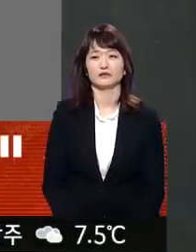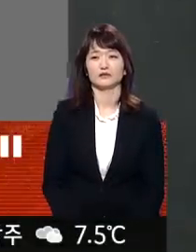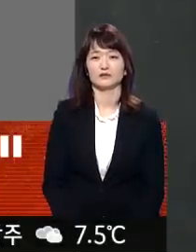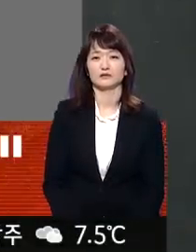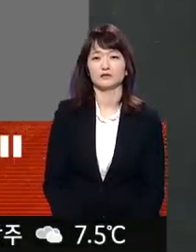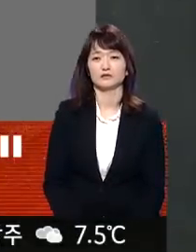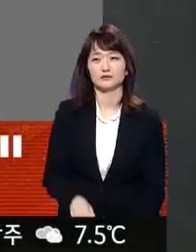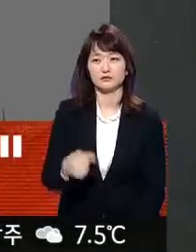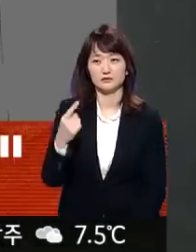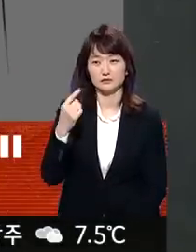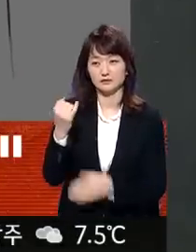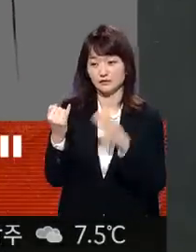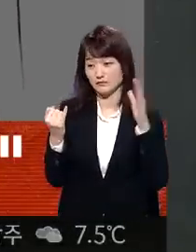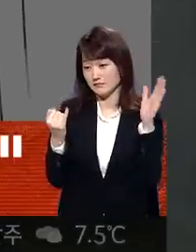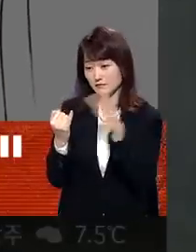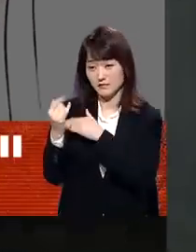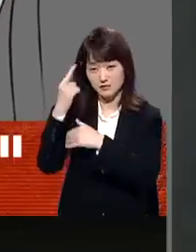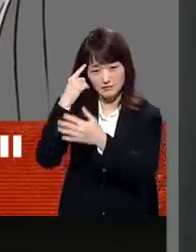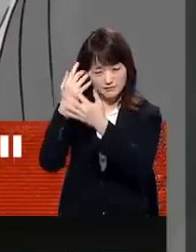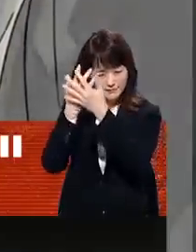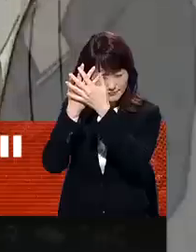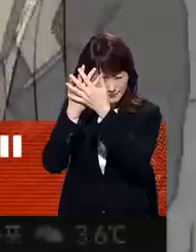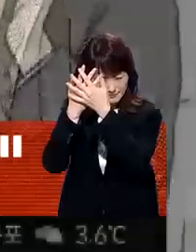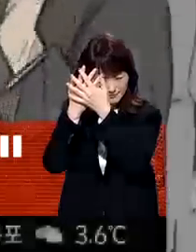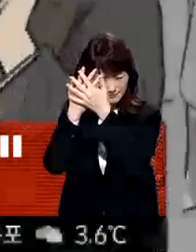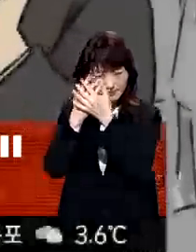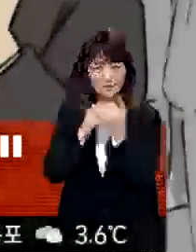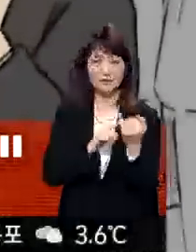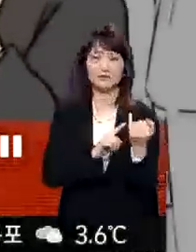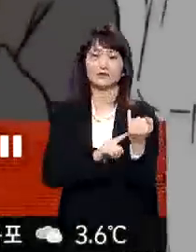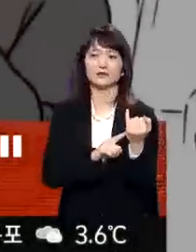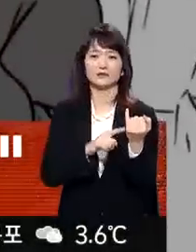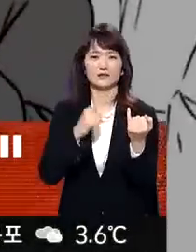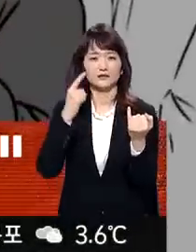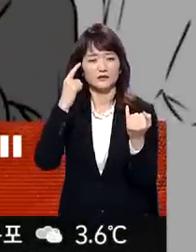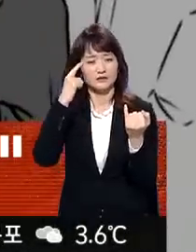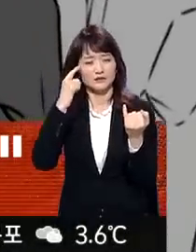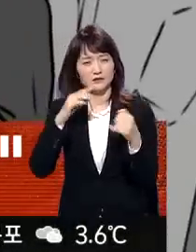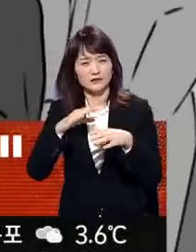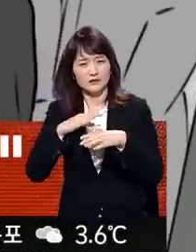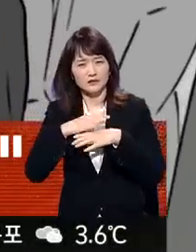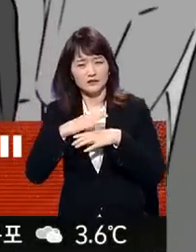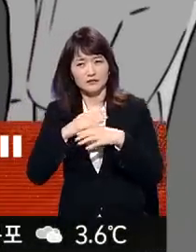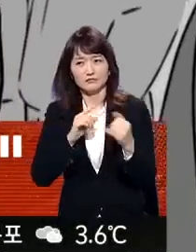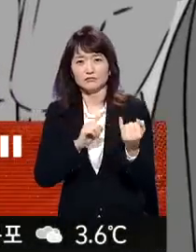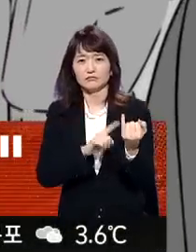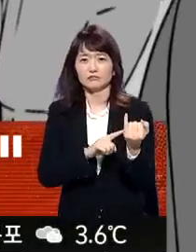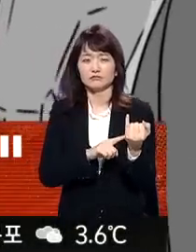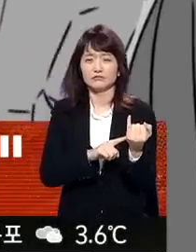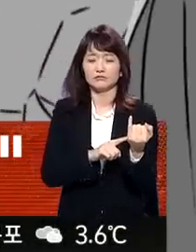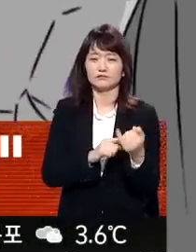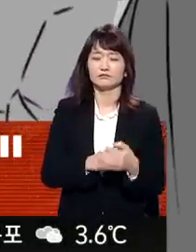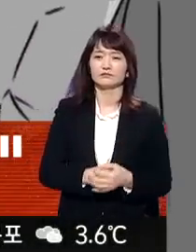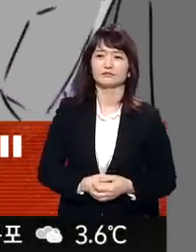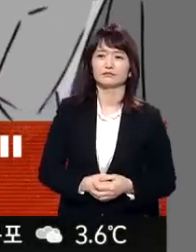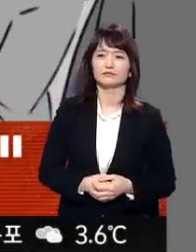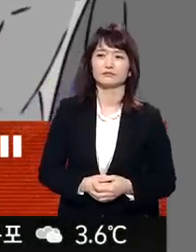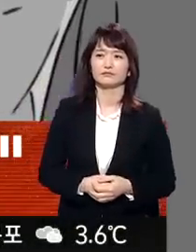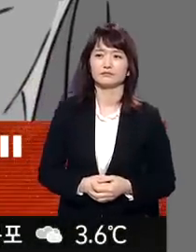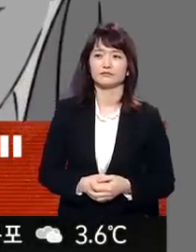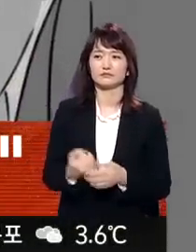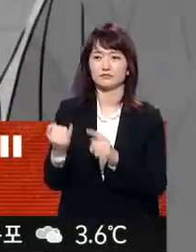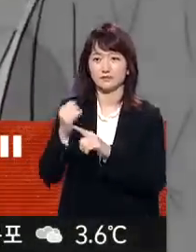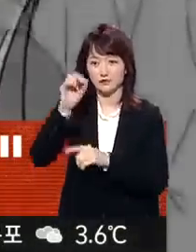맞은 거에 트라우마 생기니까는 그 가해자를 생각하면 무섭다고 하는데 이 여자 같은 피해자 같은 경우에는 이게 아닌